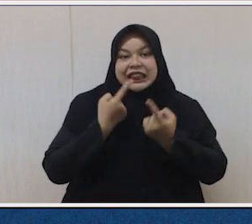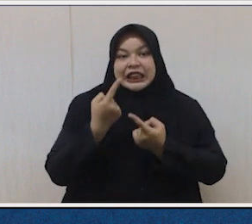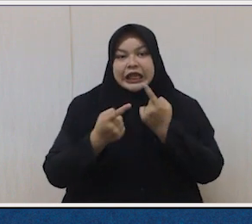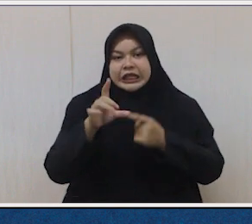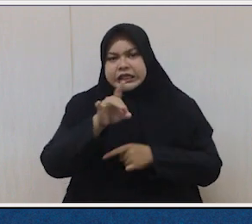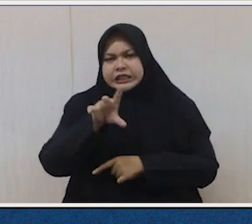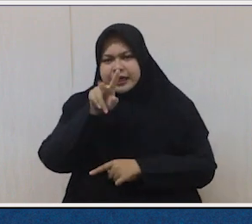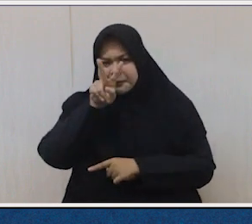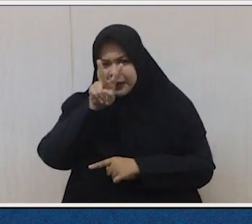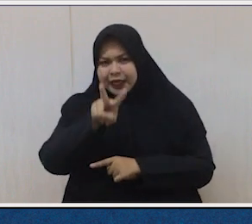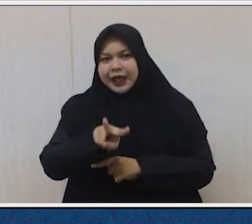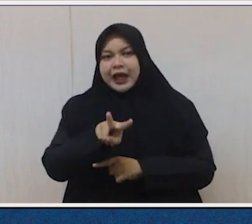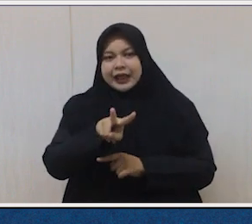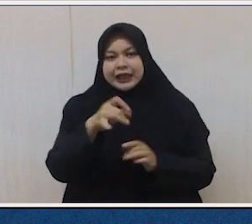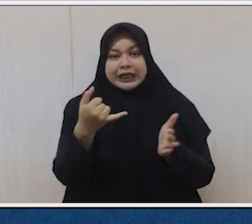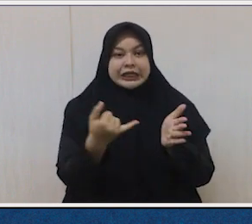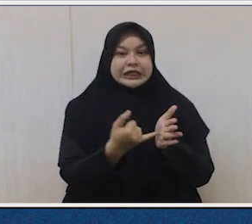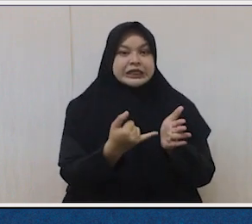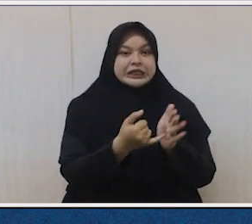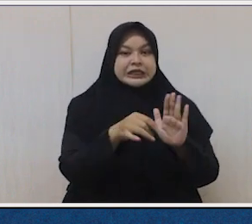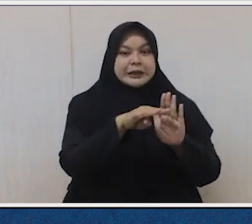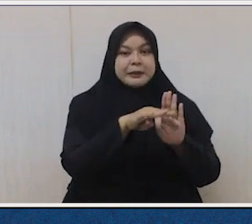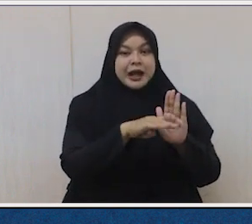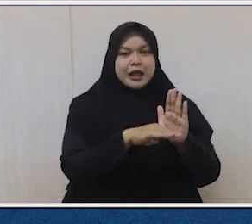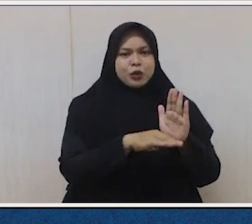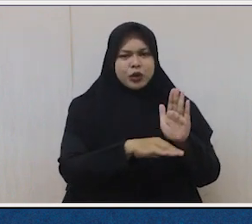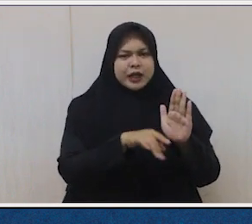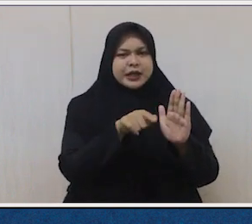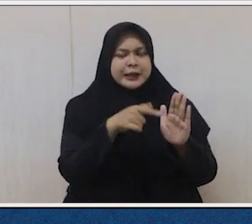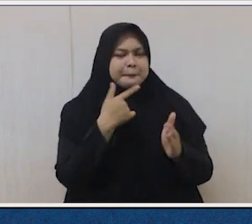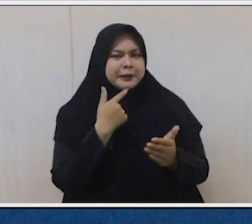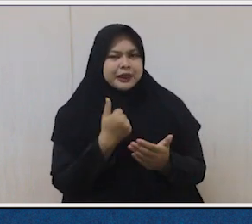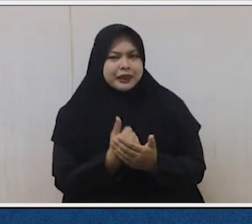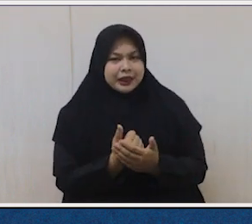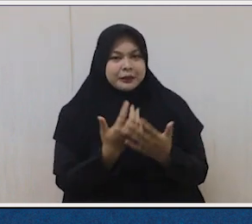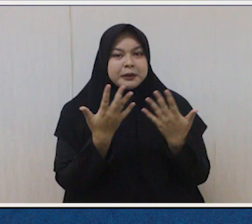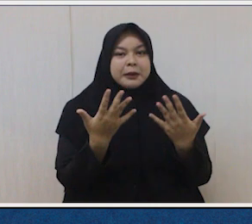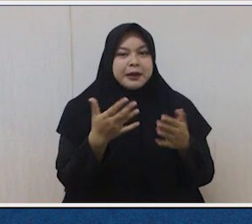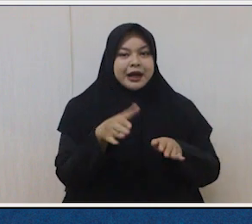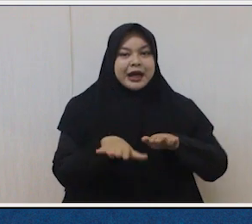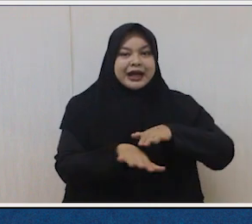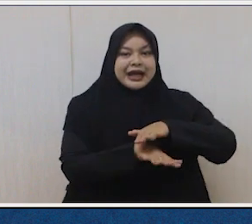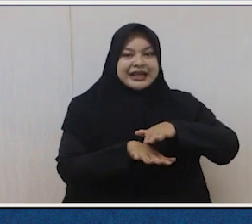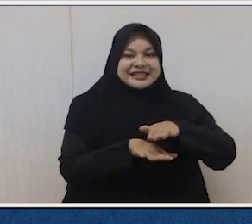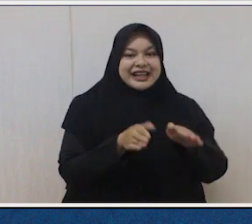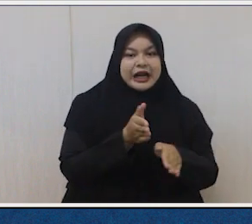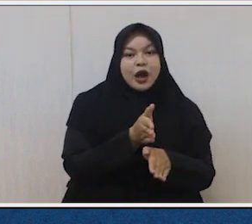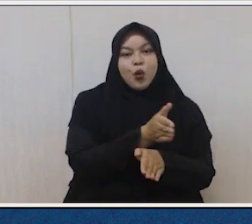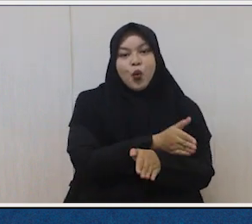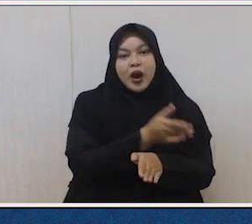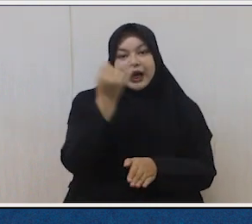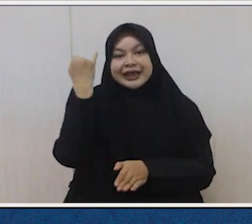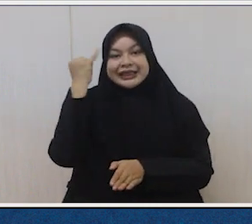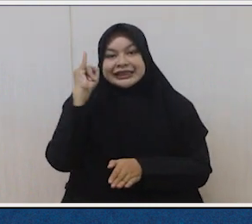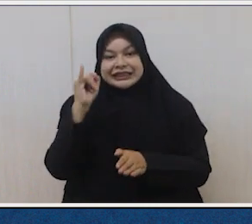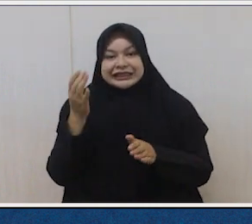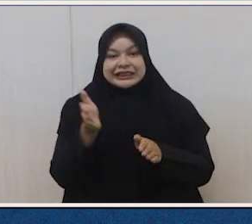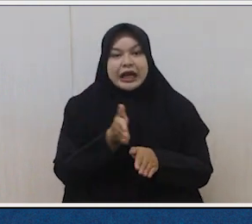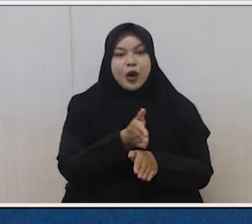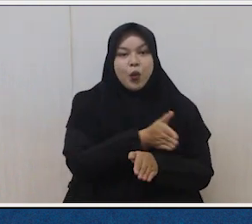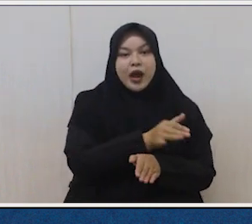melihat substansi peraturannya juga penting untuk lihat eh apa gagasan awal lalu inisiatif awal seperti